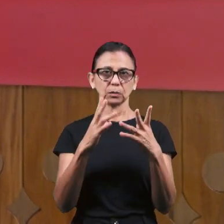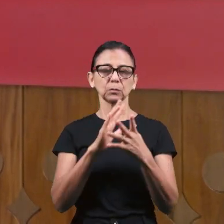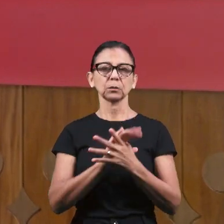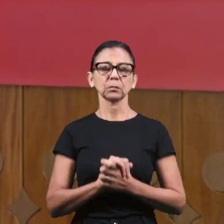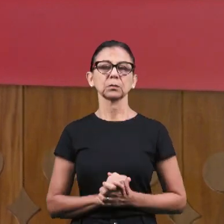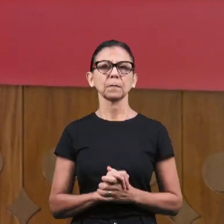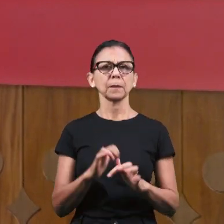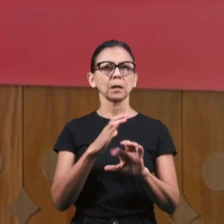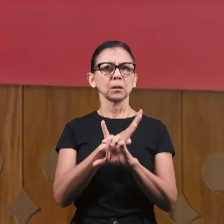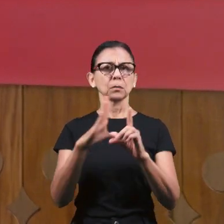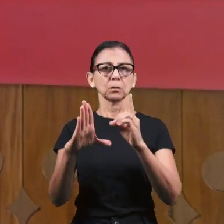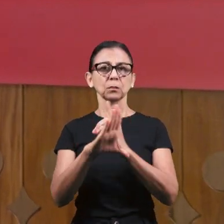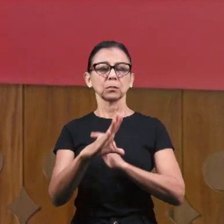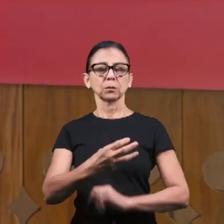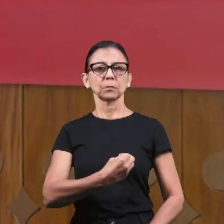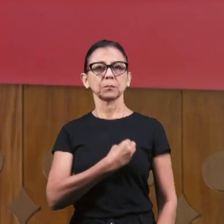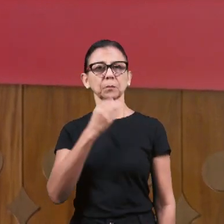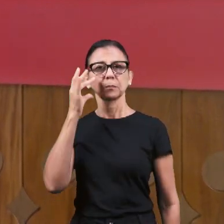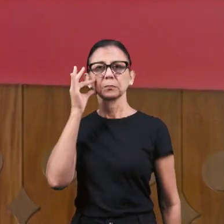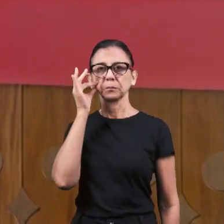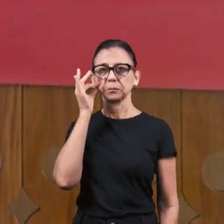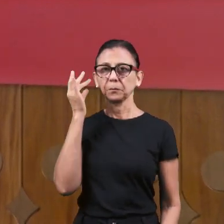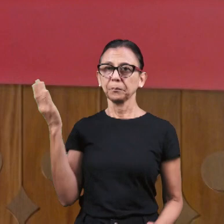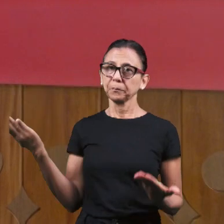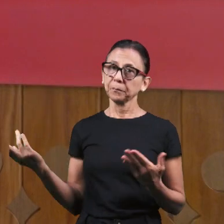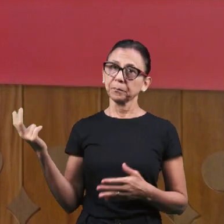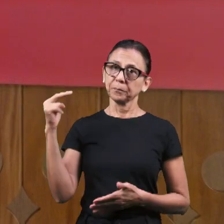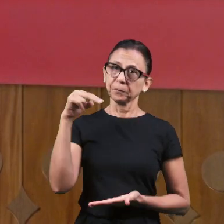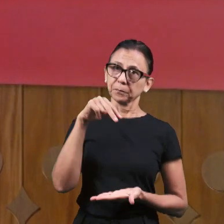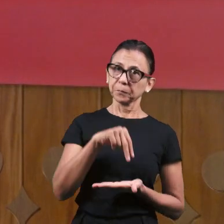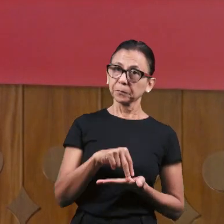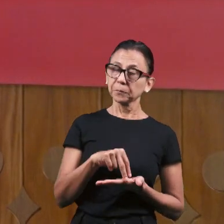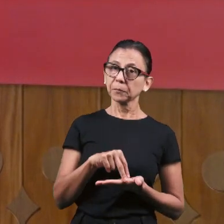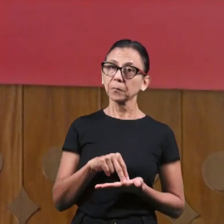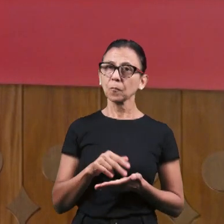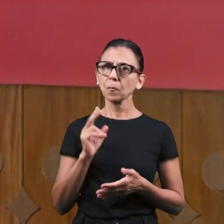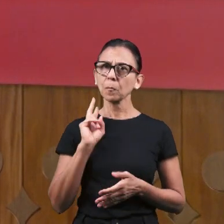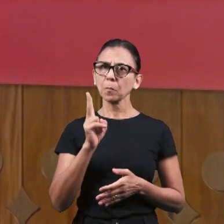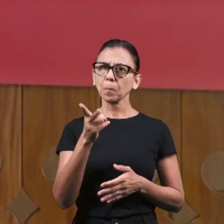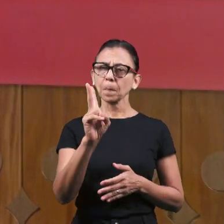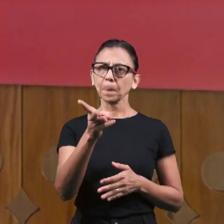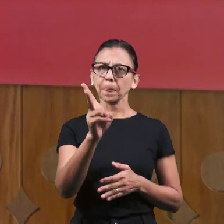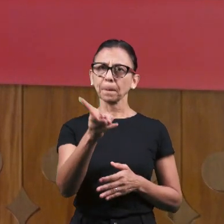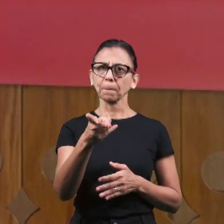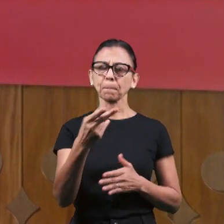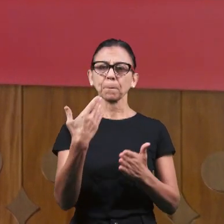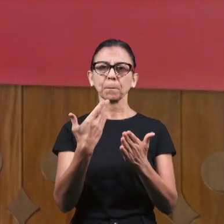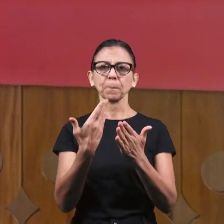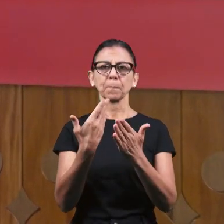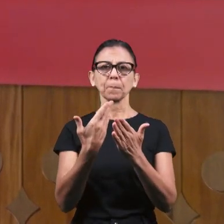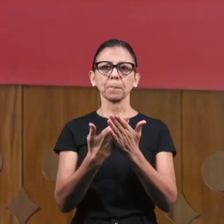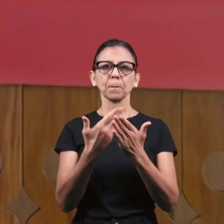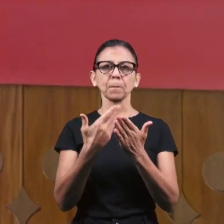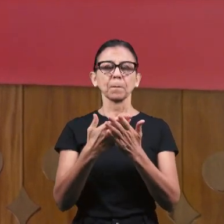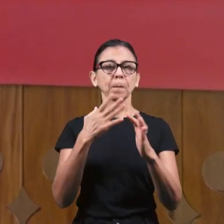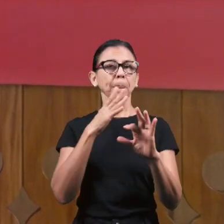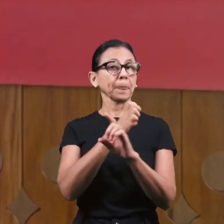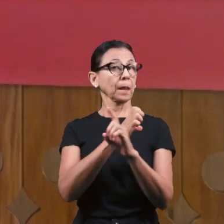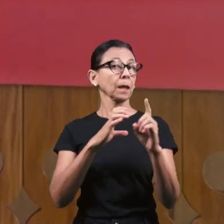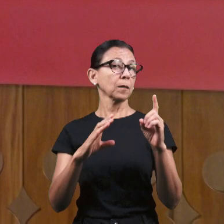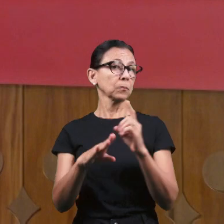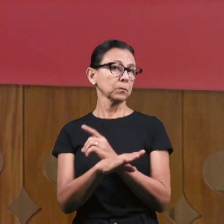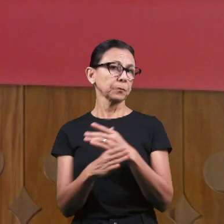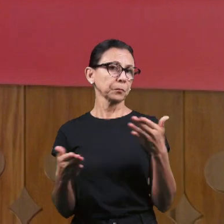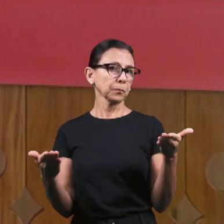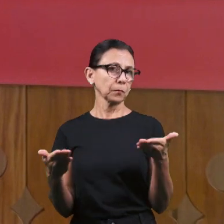le culte présentiel. Nous sommes ici pour continuer les études de l'école biblique dominicale et